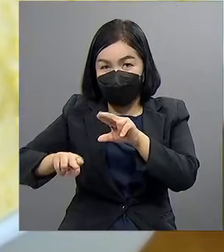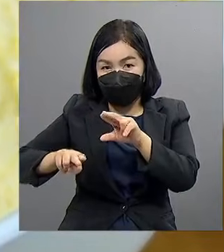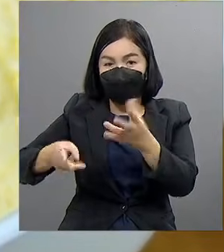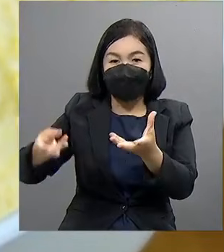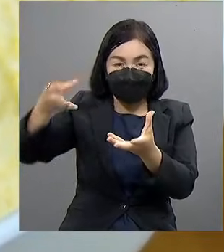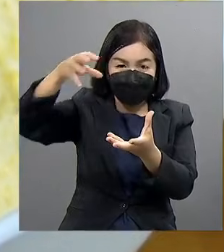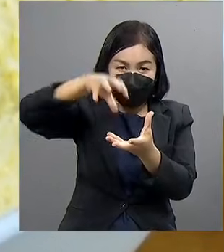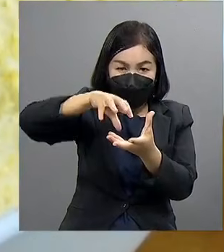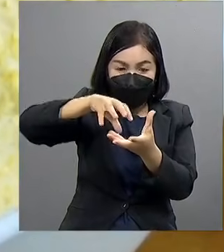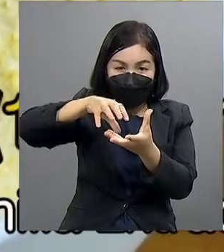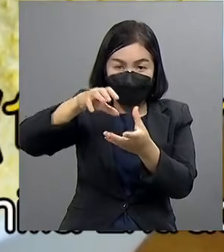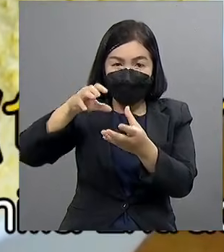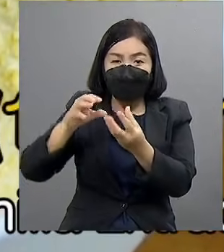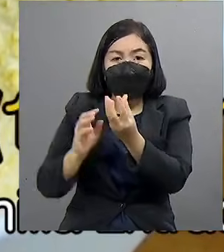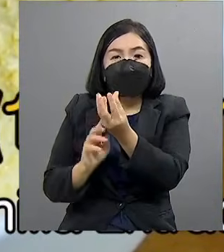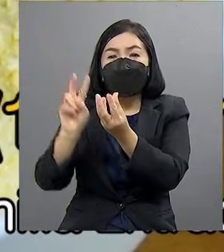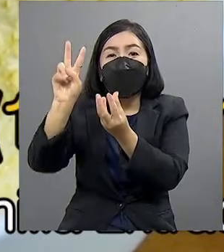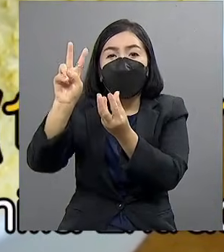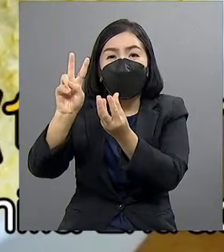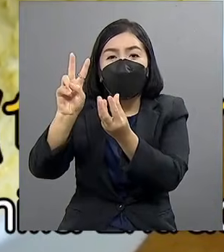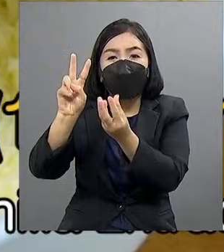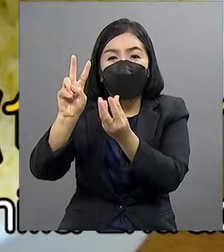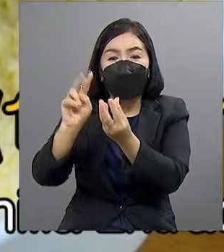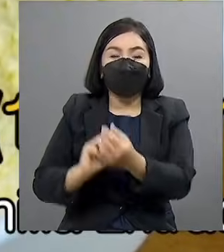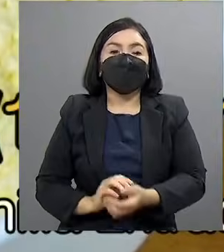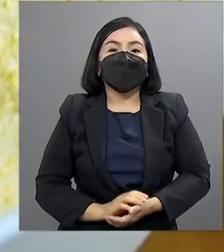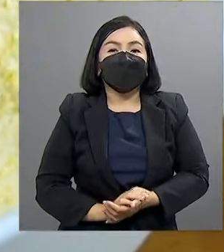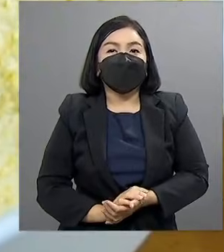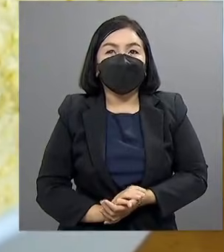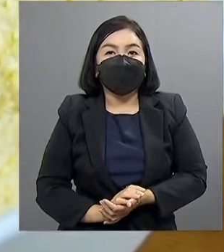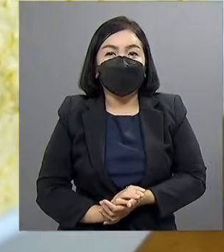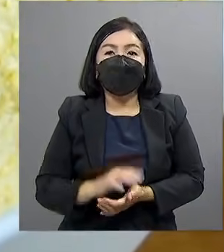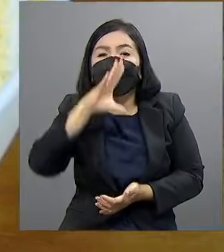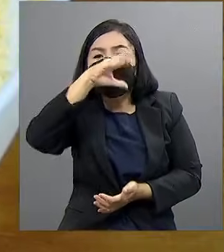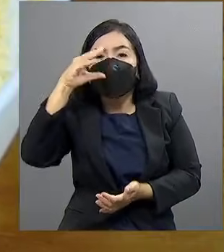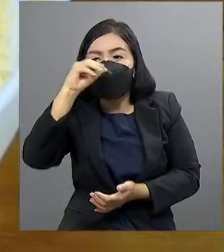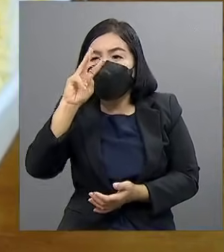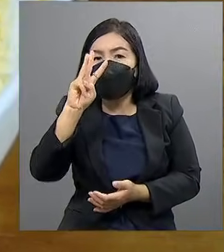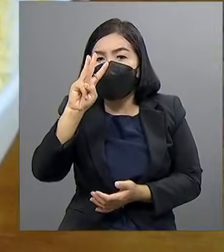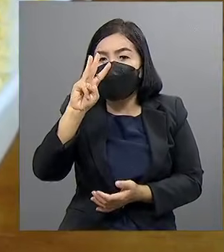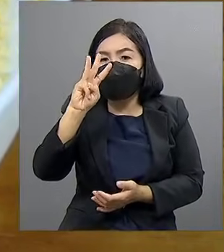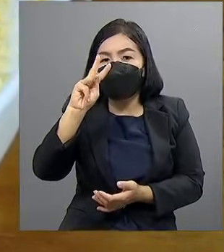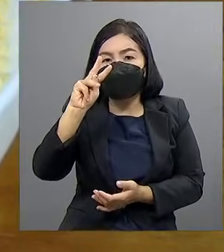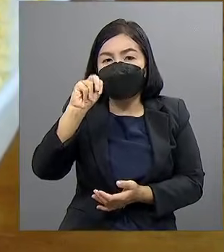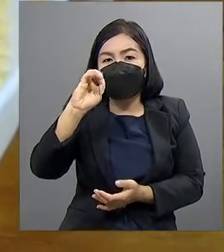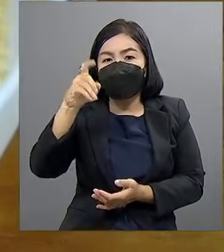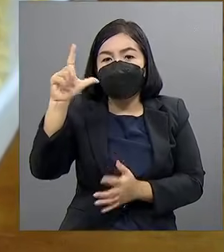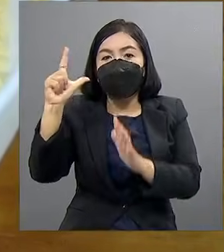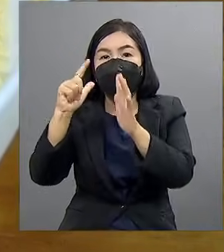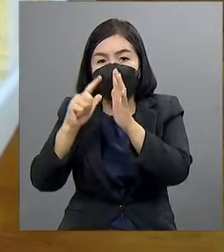ข่เบอร์2ครับ2ฟองตามด้วยกลิ่นวานิลานะครับ ตีส่วนผสมนี้ให้เข้ากันก่อนนะ